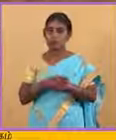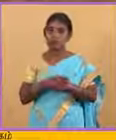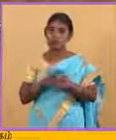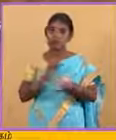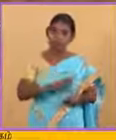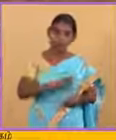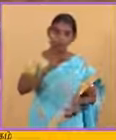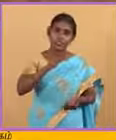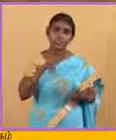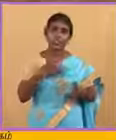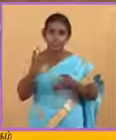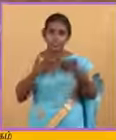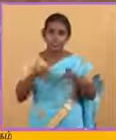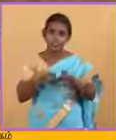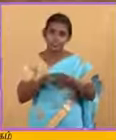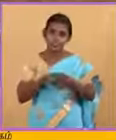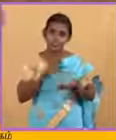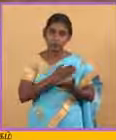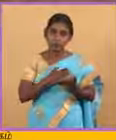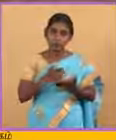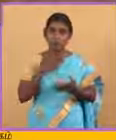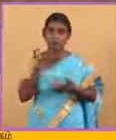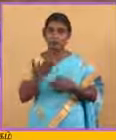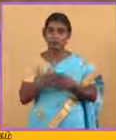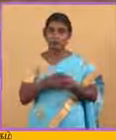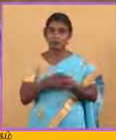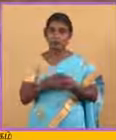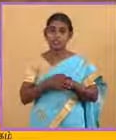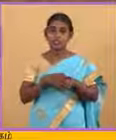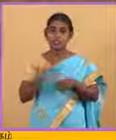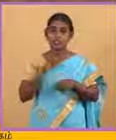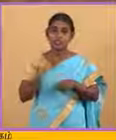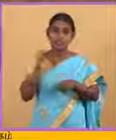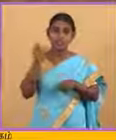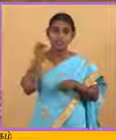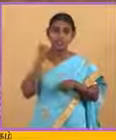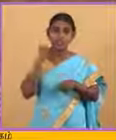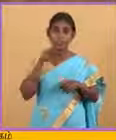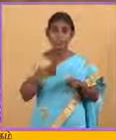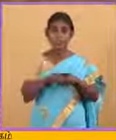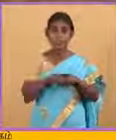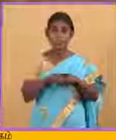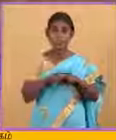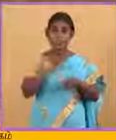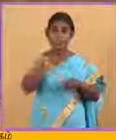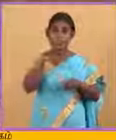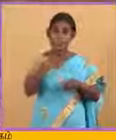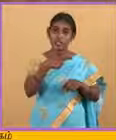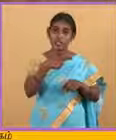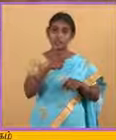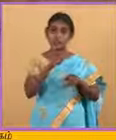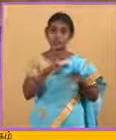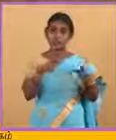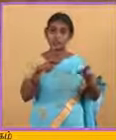தெளிவாக சொல்கிறாரு. பாரிவள்ளல் வேளிர் குடியை சேர்ந்தவர். வேளிர் 7 பேர். அந்த 7